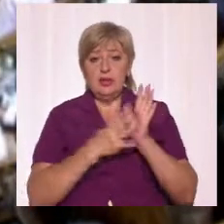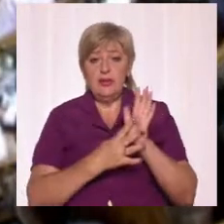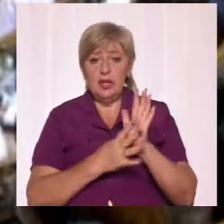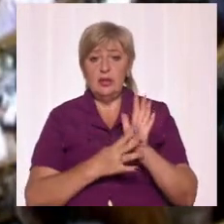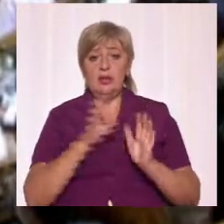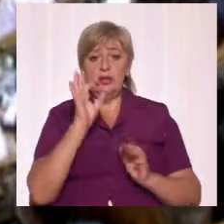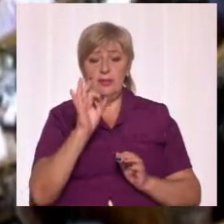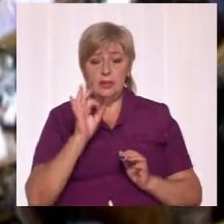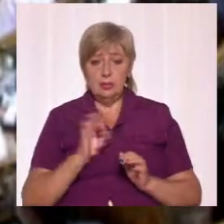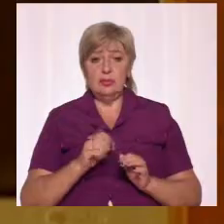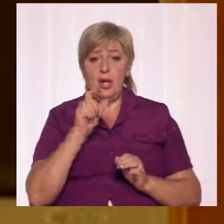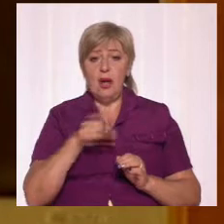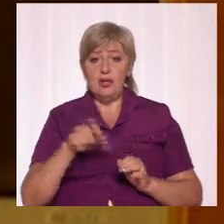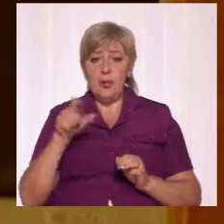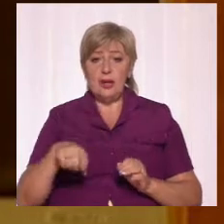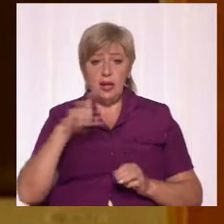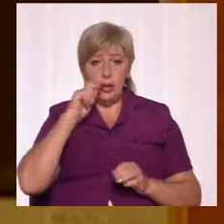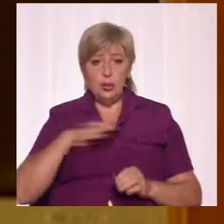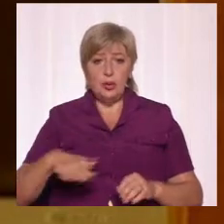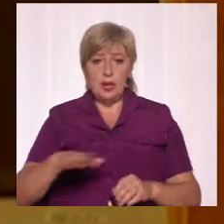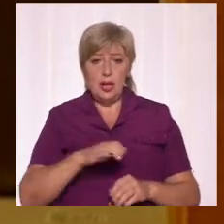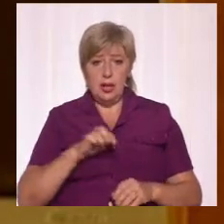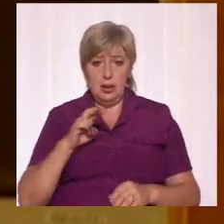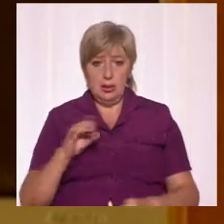90% громадян України.